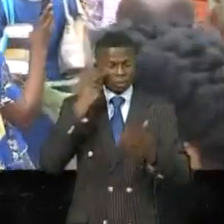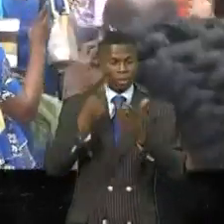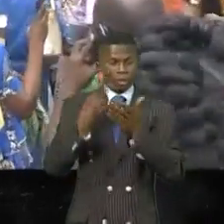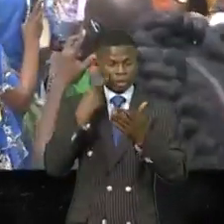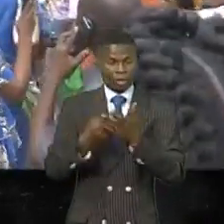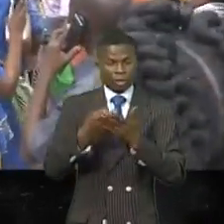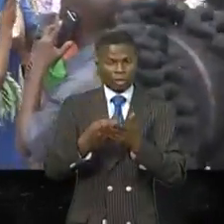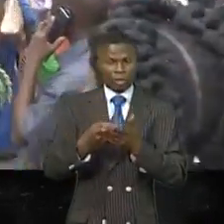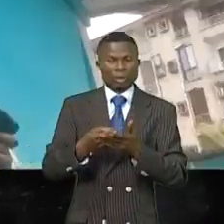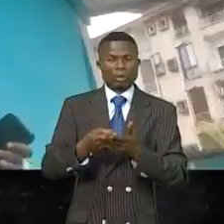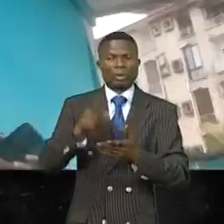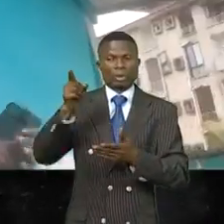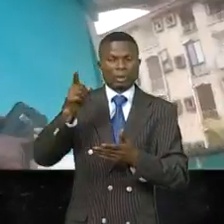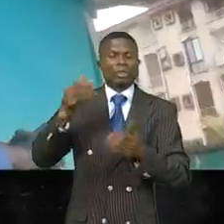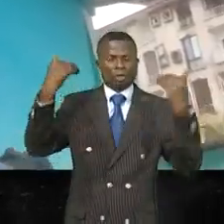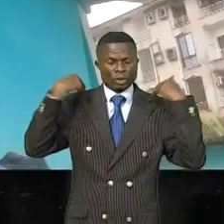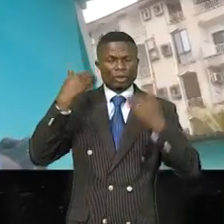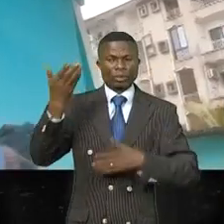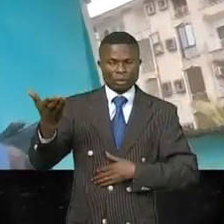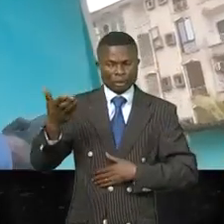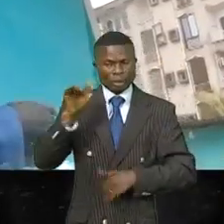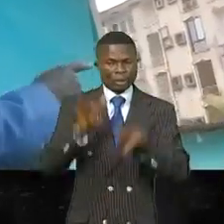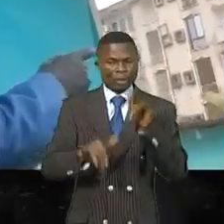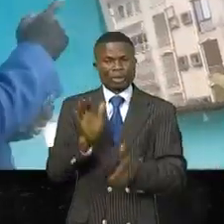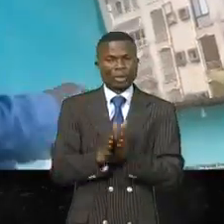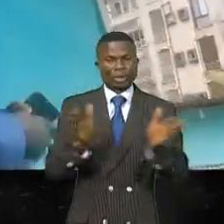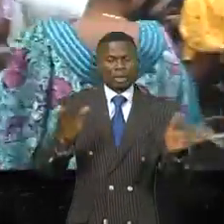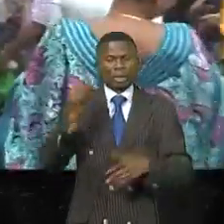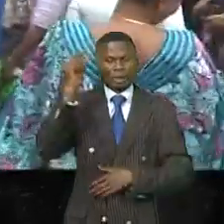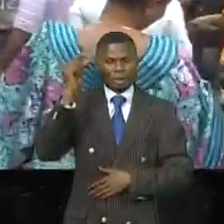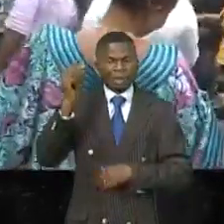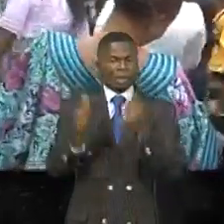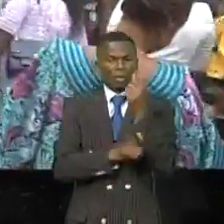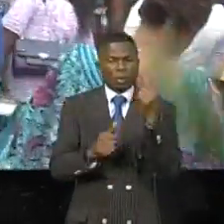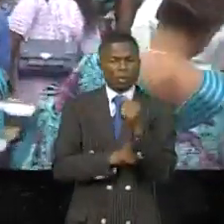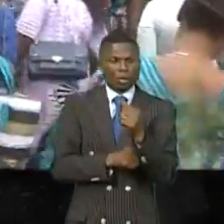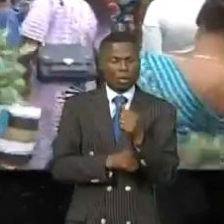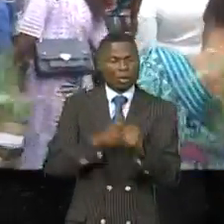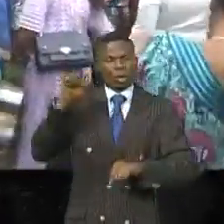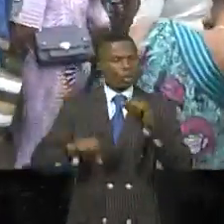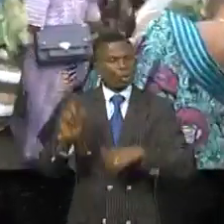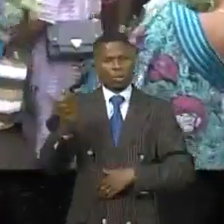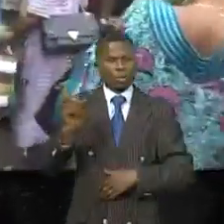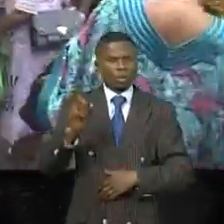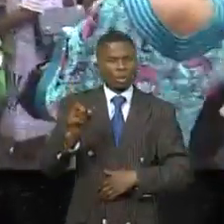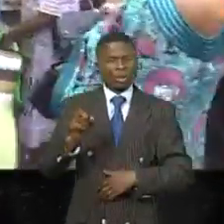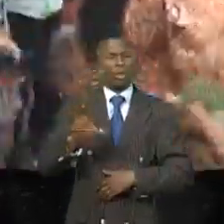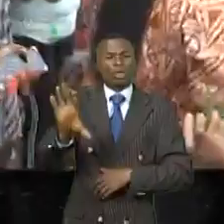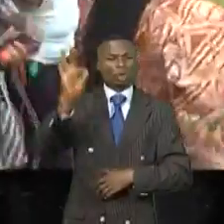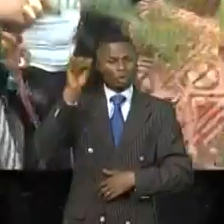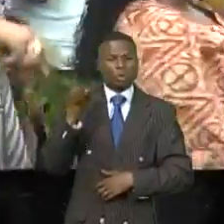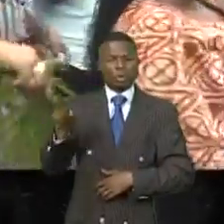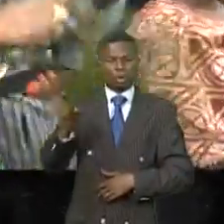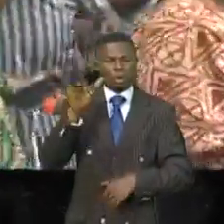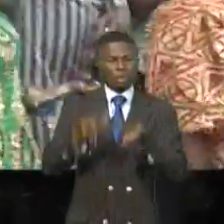remarquables aux yeux de sa hiérarchie. Au secrétariat général de mines, personne ne peut aujourd'hui contester cette nomination.